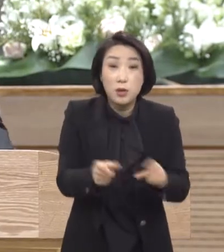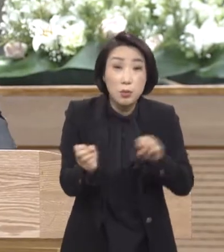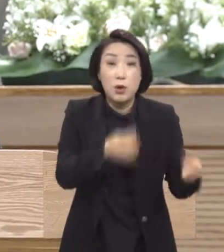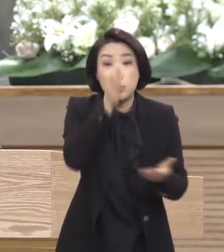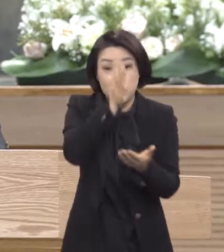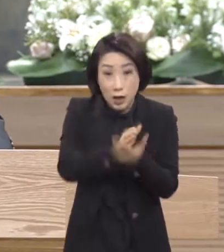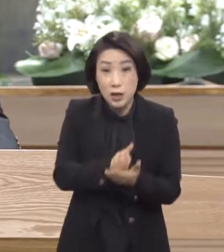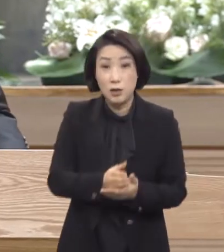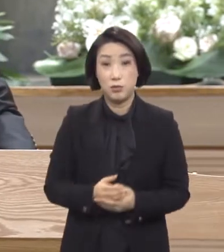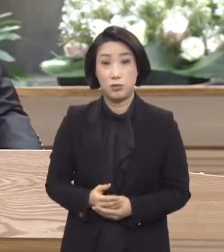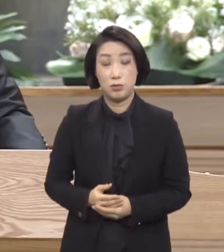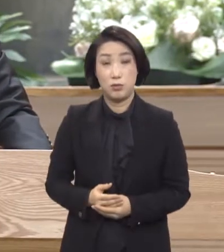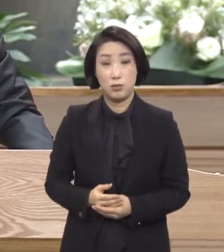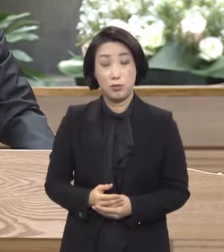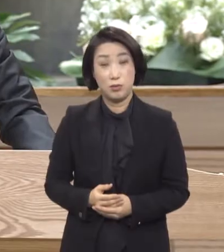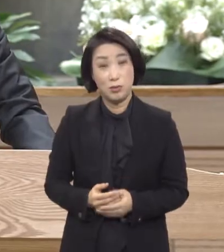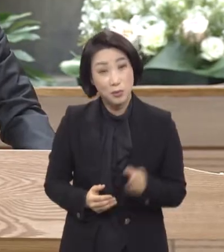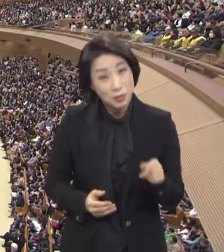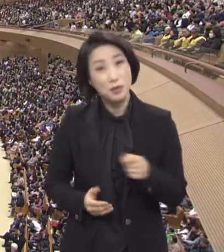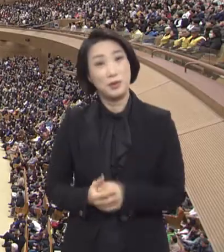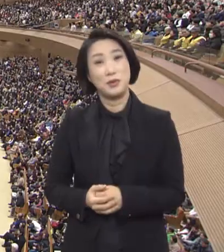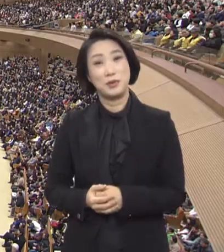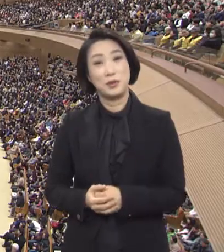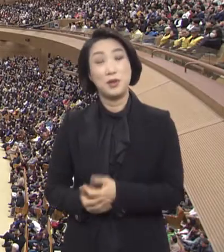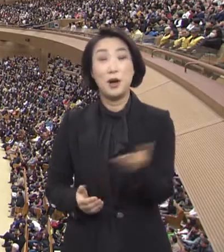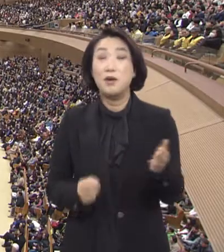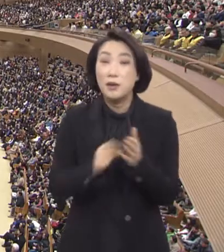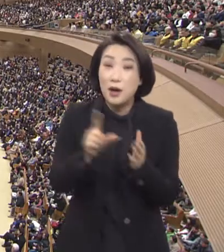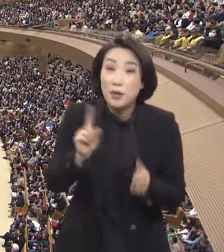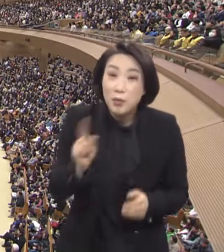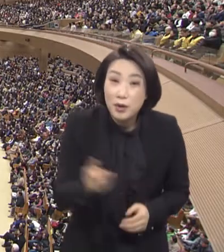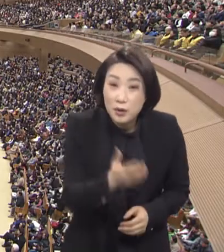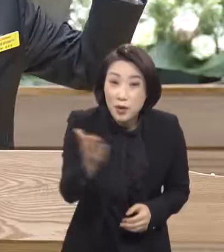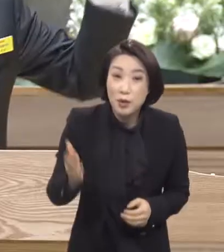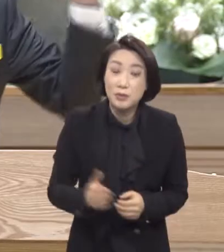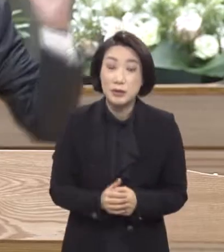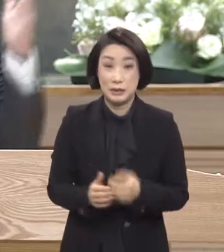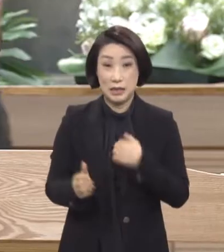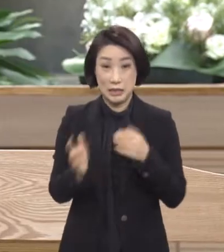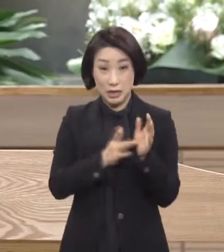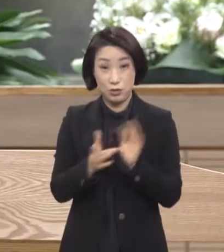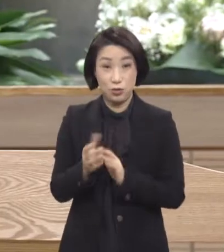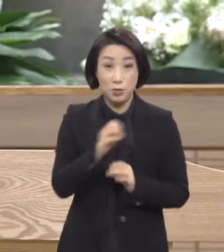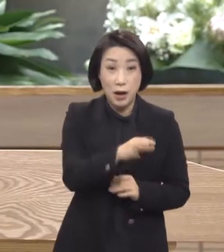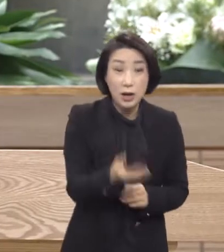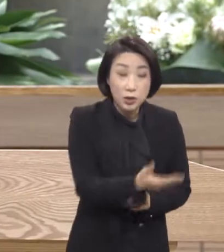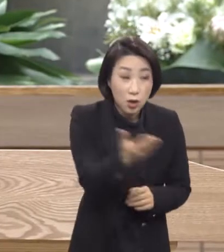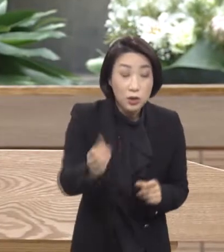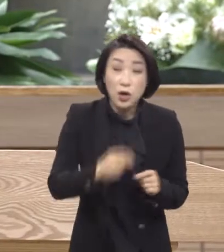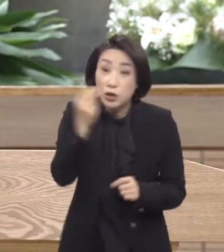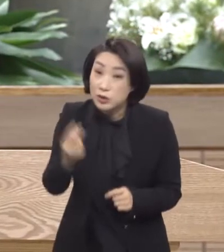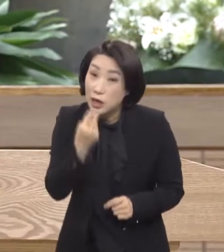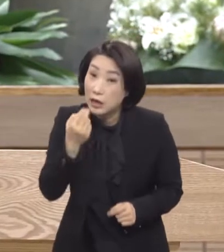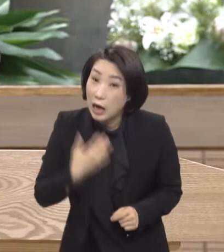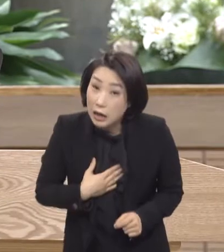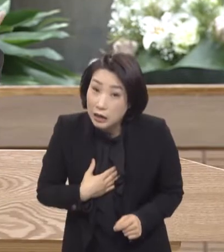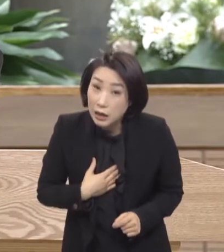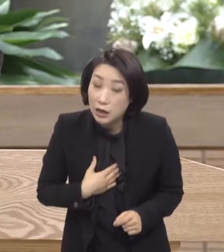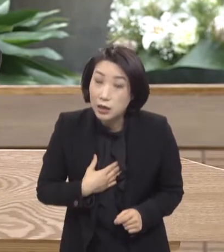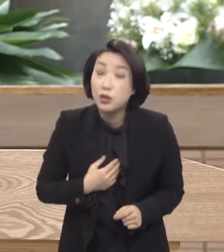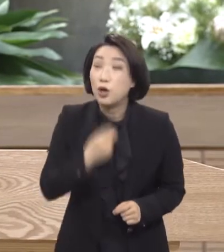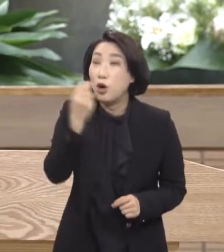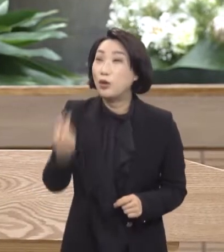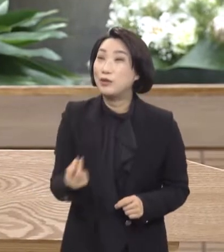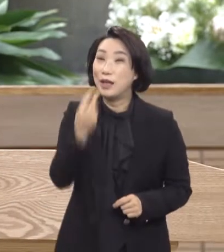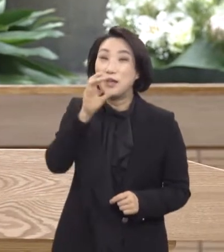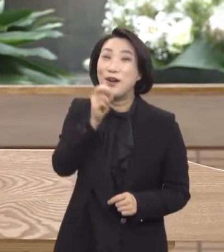마. 그러지 않겠어요? 그게 다시 말해서 내가 한 그 말이 영생인 줄 알라?